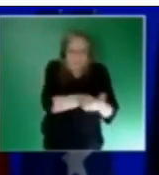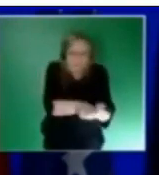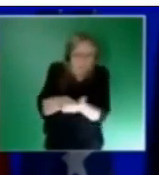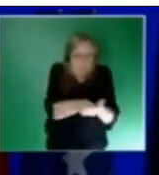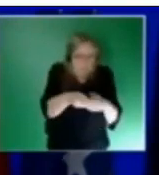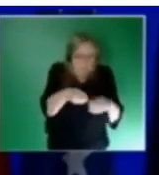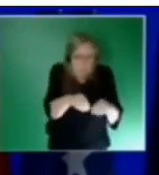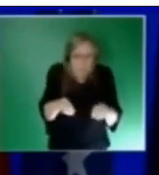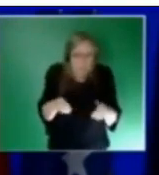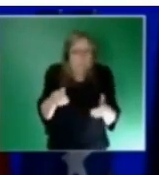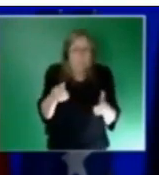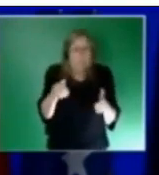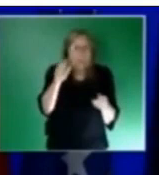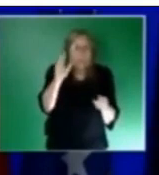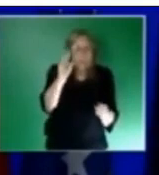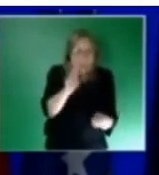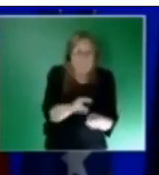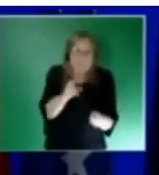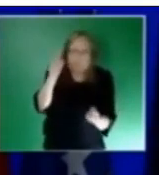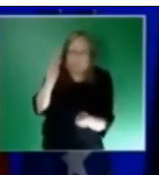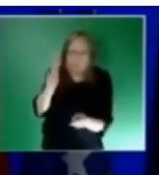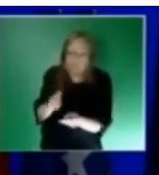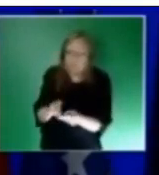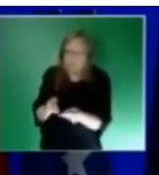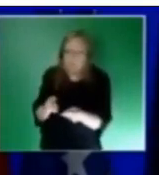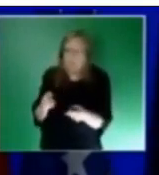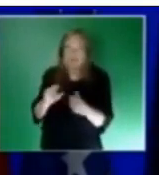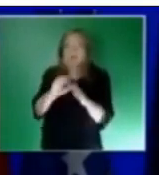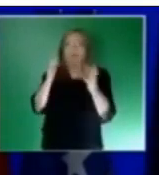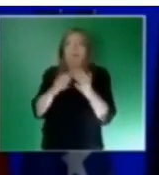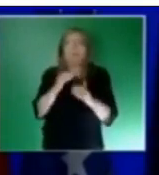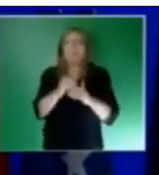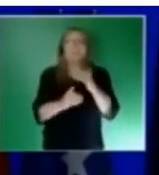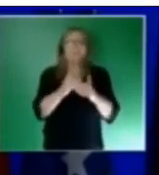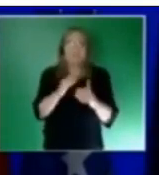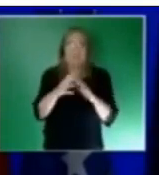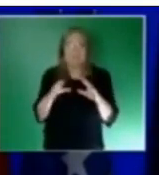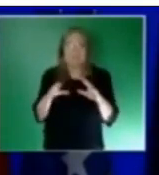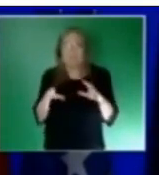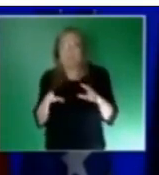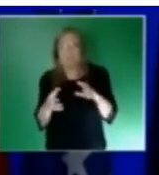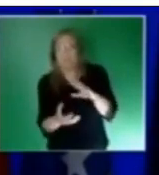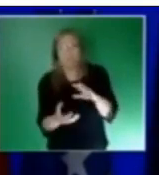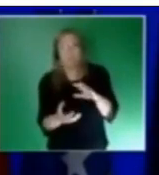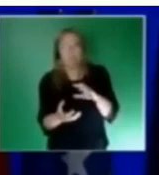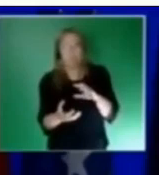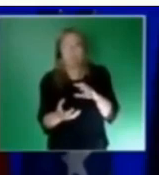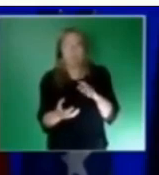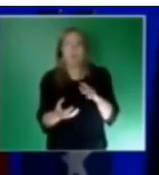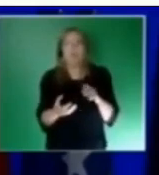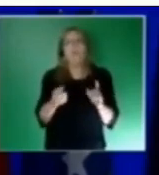sicas uno nosotros pero Ese Hiper consumo a vez es